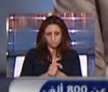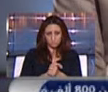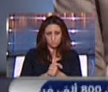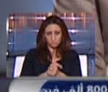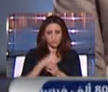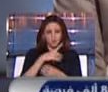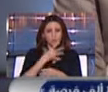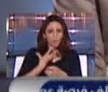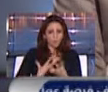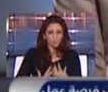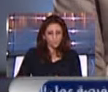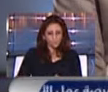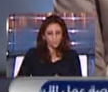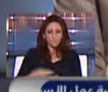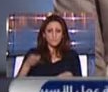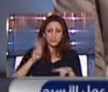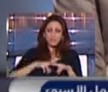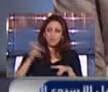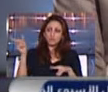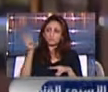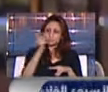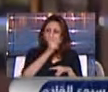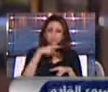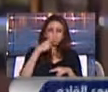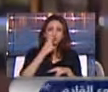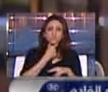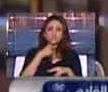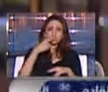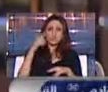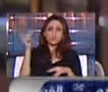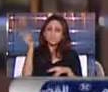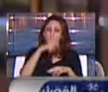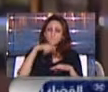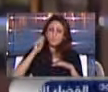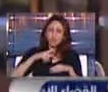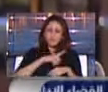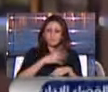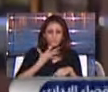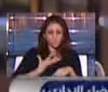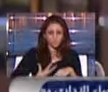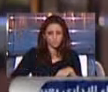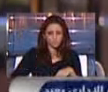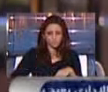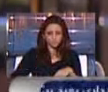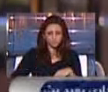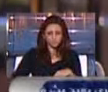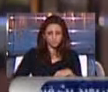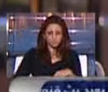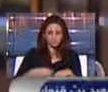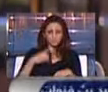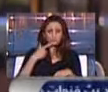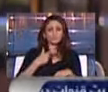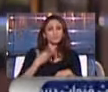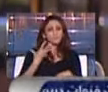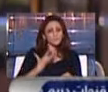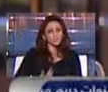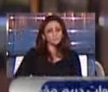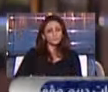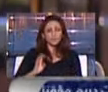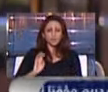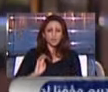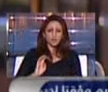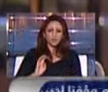وجد ارتياح عندك قعدت المحاكمات مره ثانيه؟ والله هو من يوم ما مسك البلد وقال هو ريحني عامه، بس